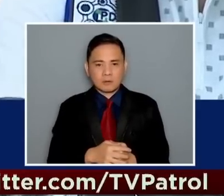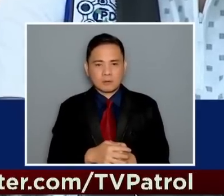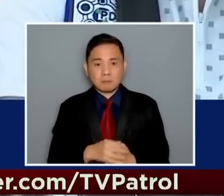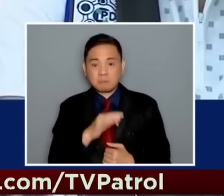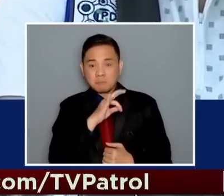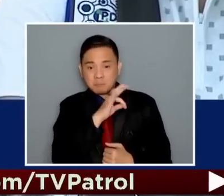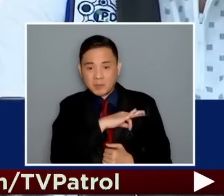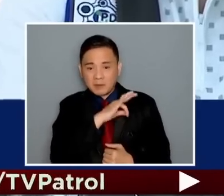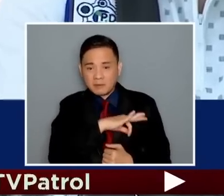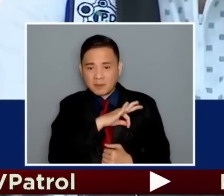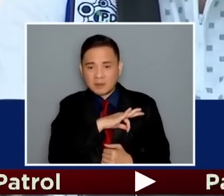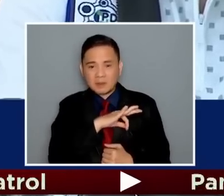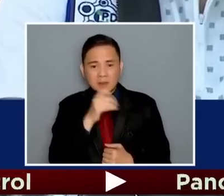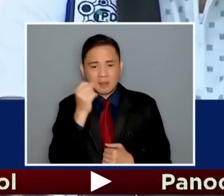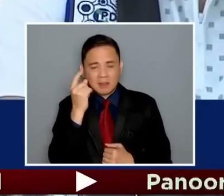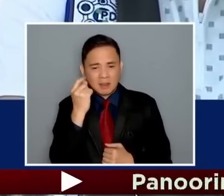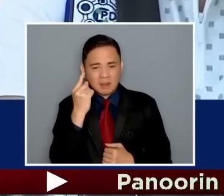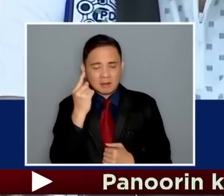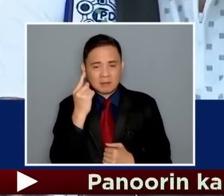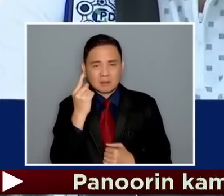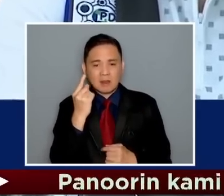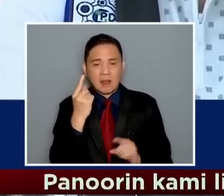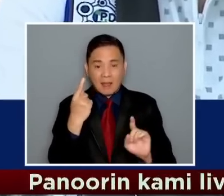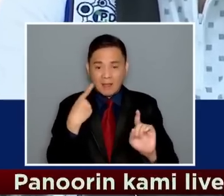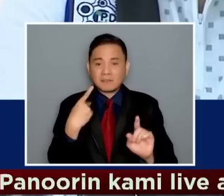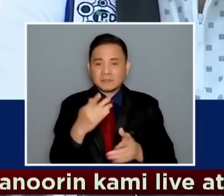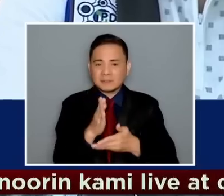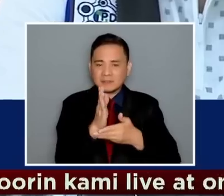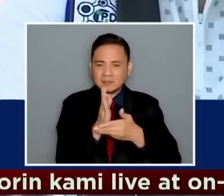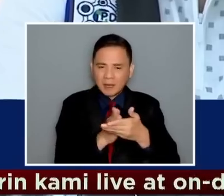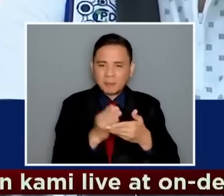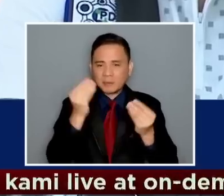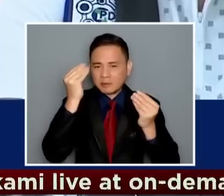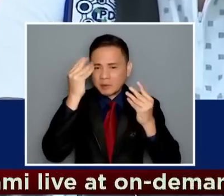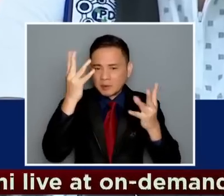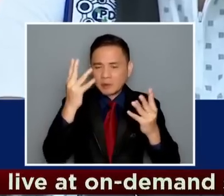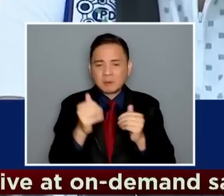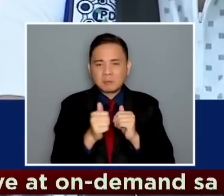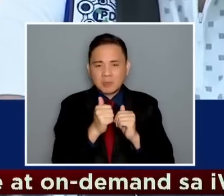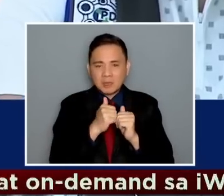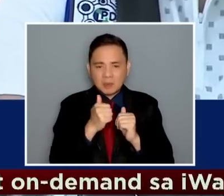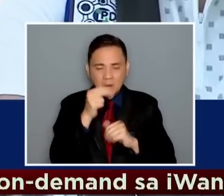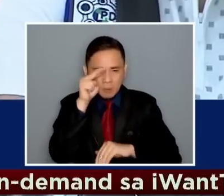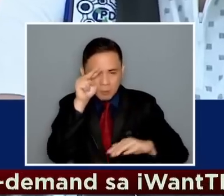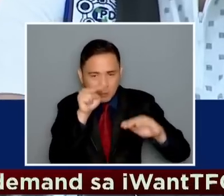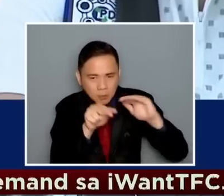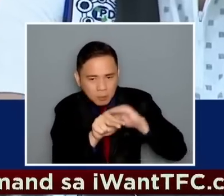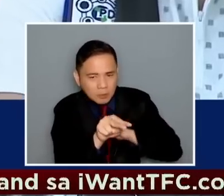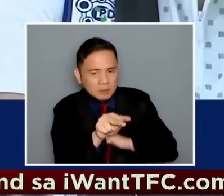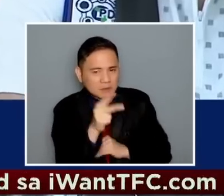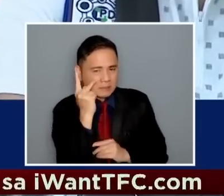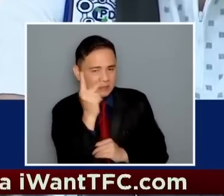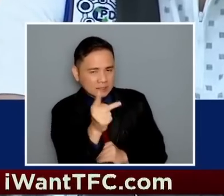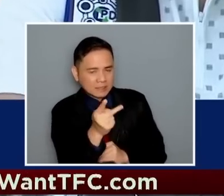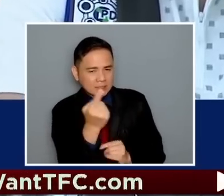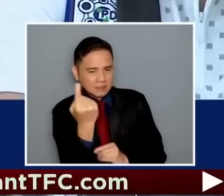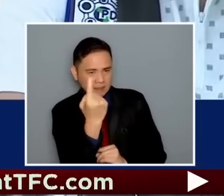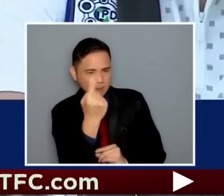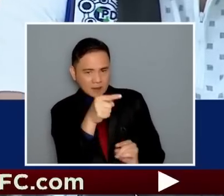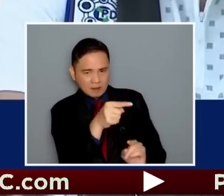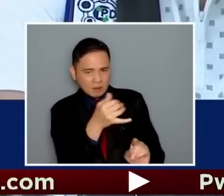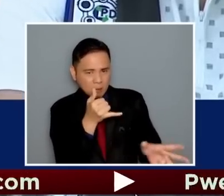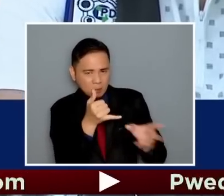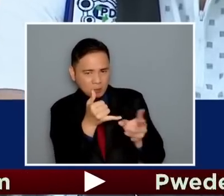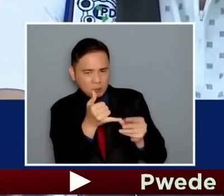it's there's something. We have an information. We now have an eye underneath, no, sa incident